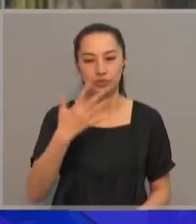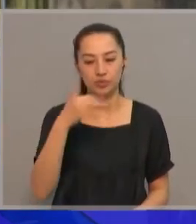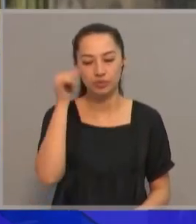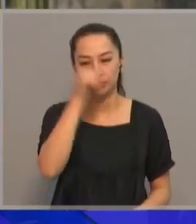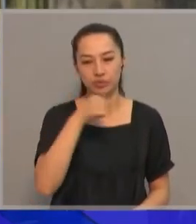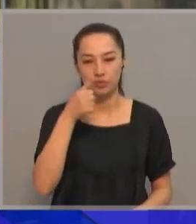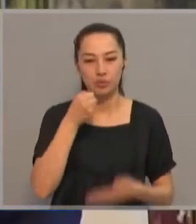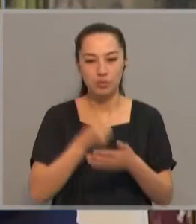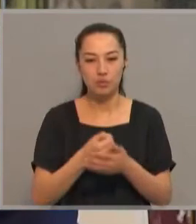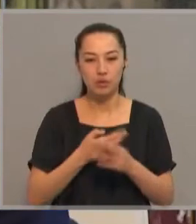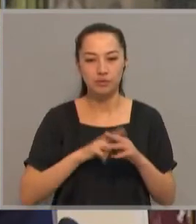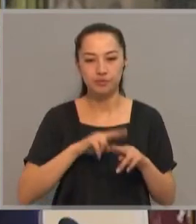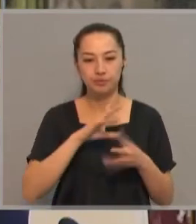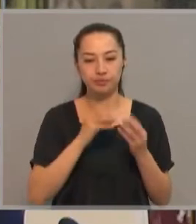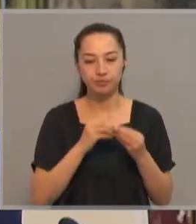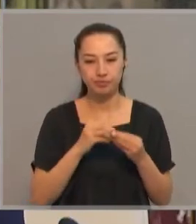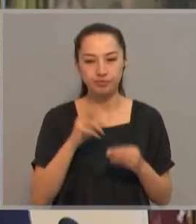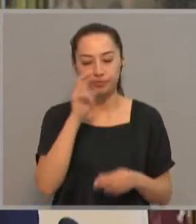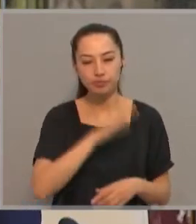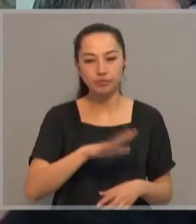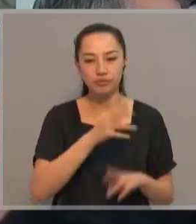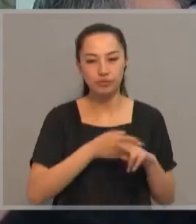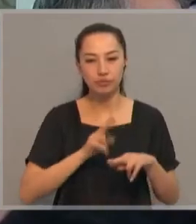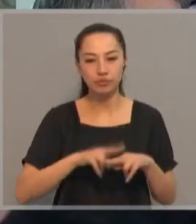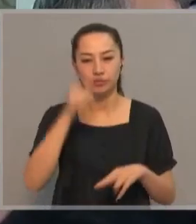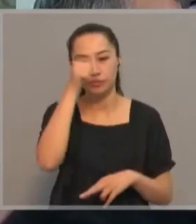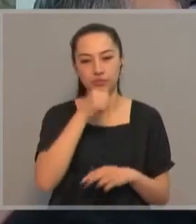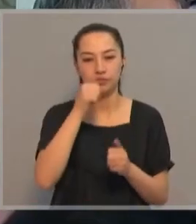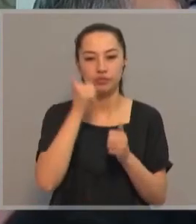2023-2025 годах. Кроме объезда жилых массивов, ежемесячно